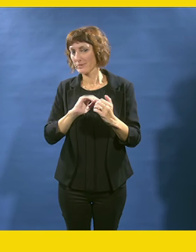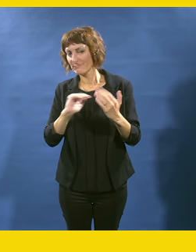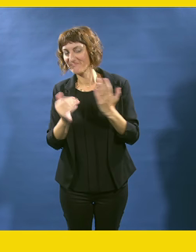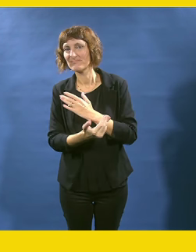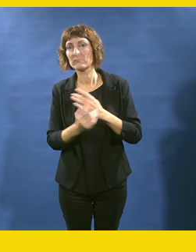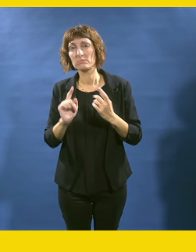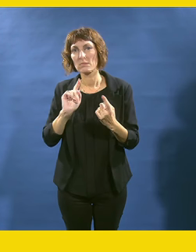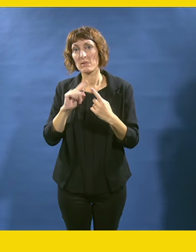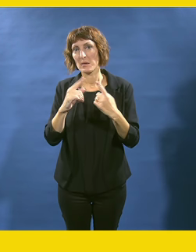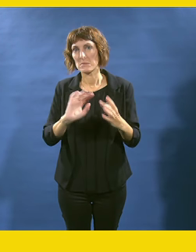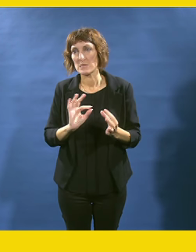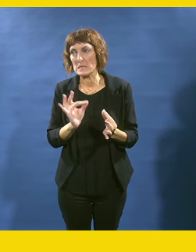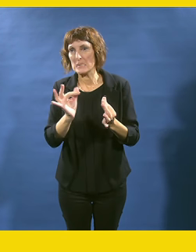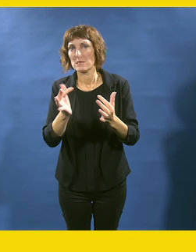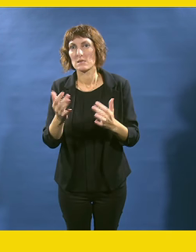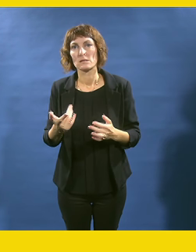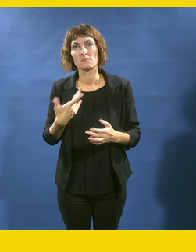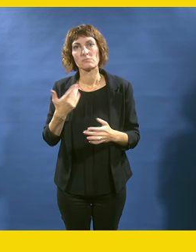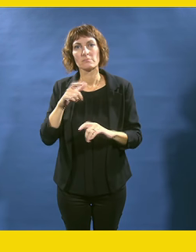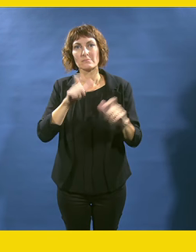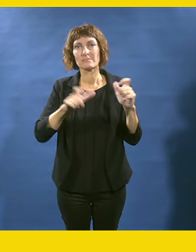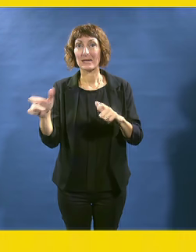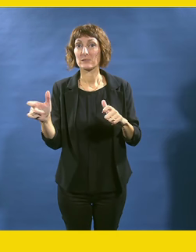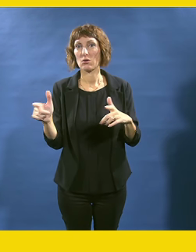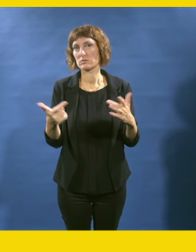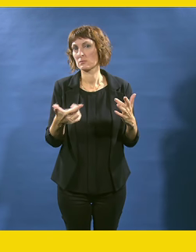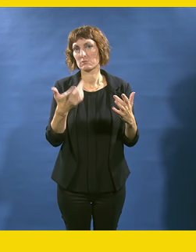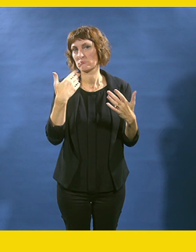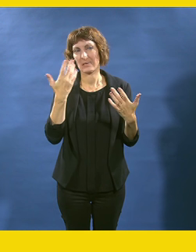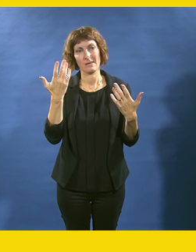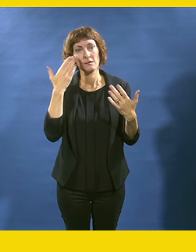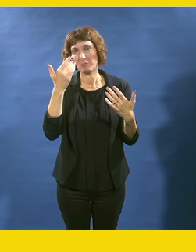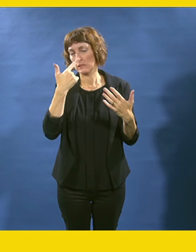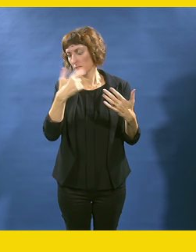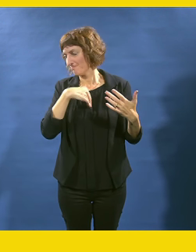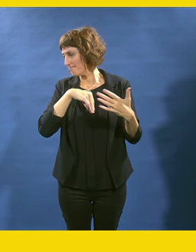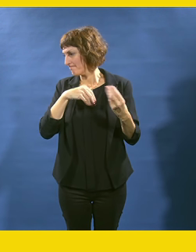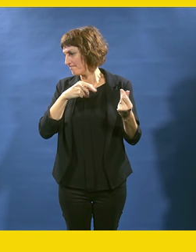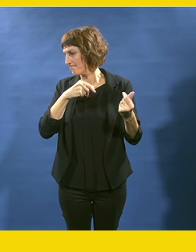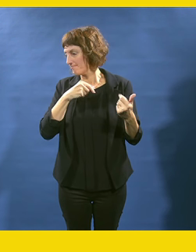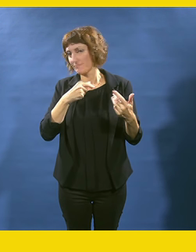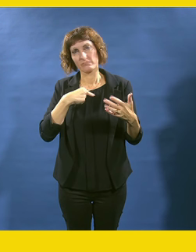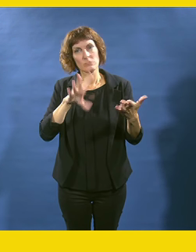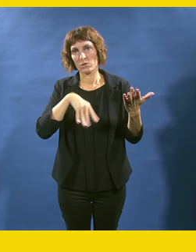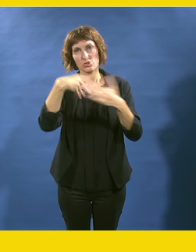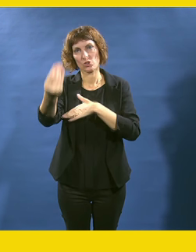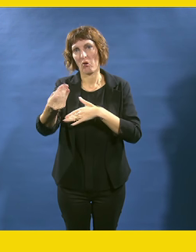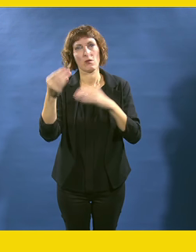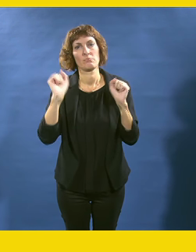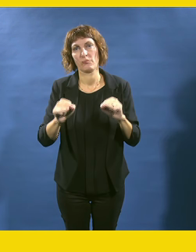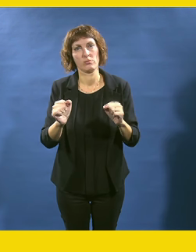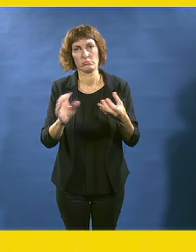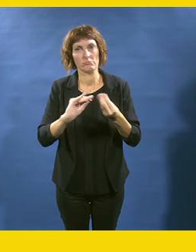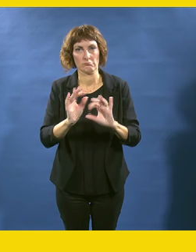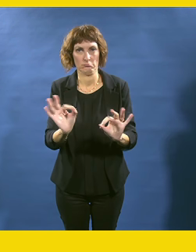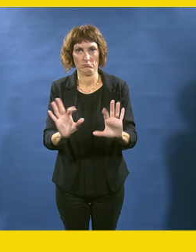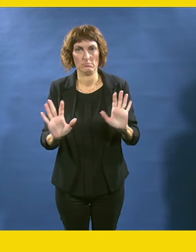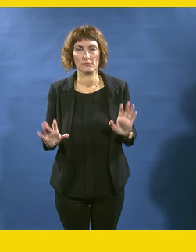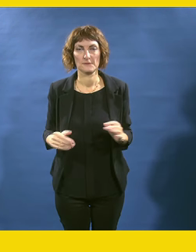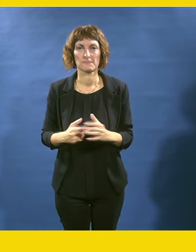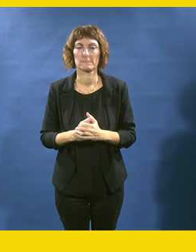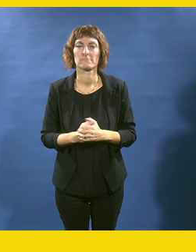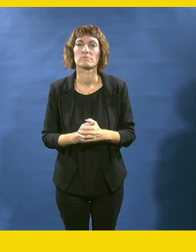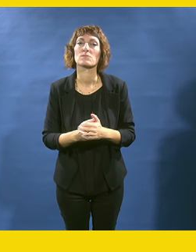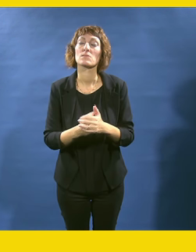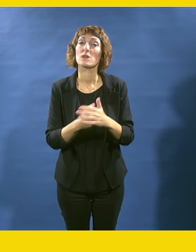personnes. Donc, surtout, sentez-vous libre de sortir de cette salle. J'ai deux dernières choses à vous dire. Vous